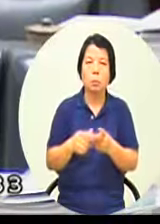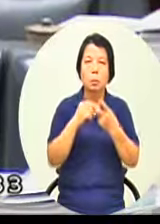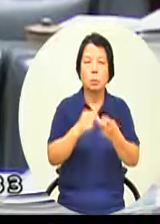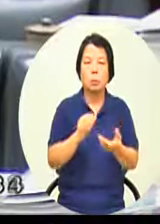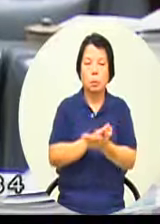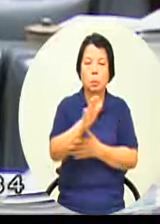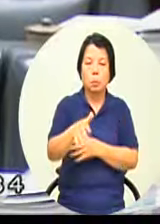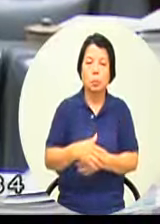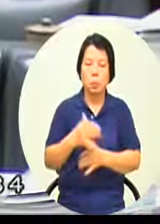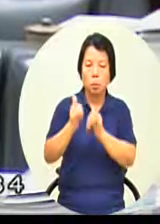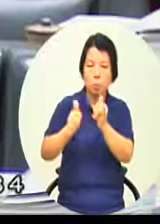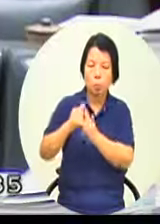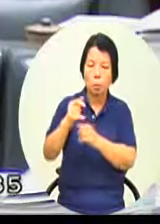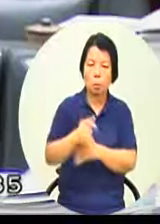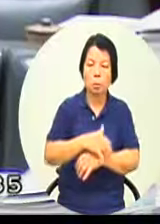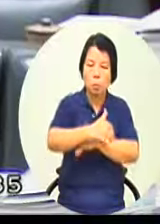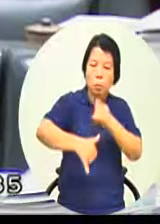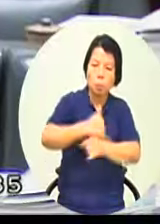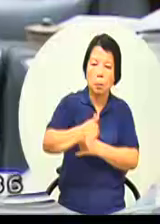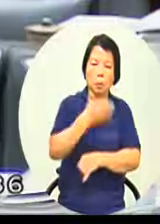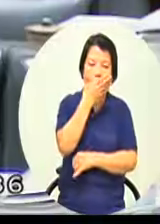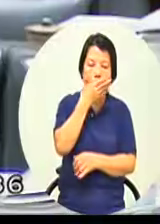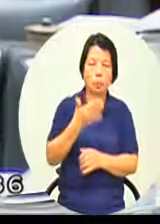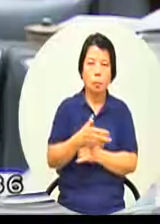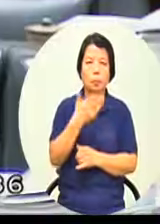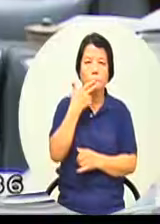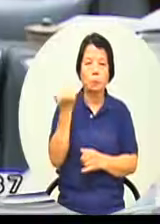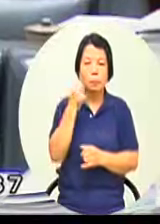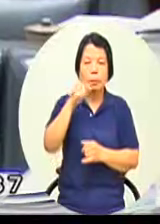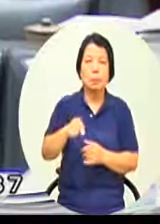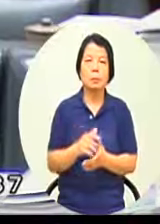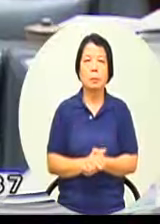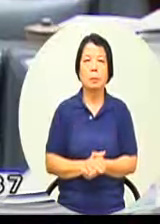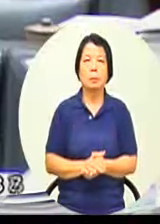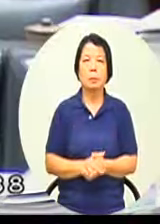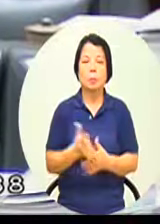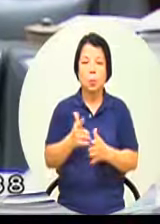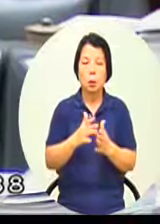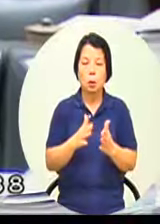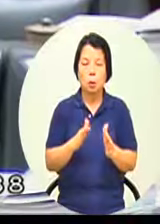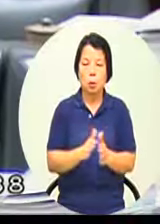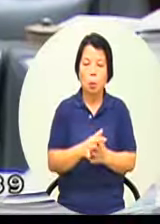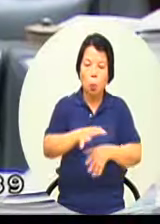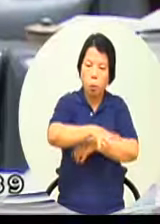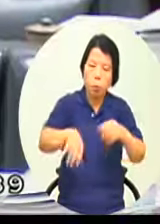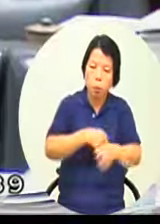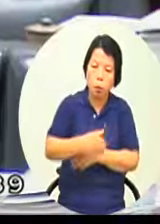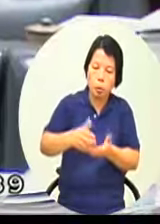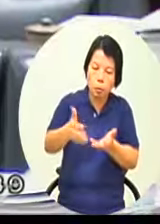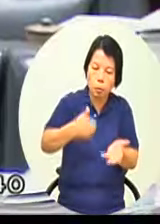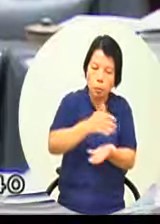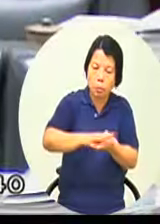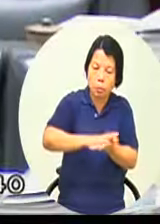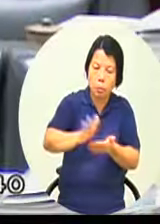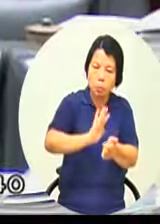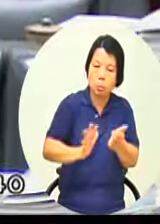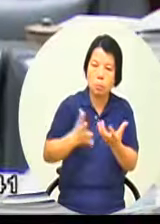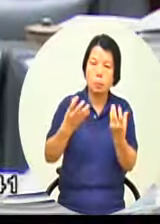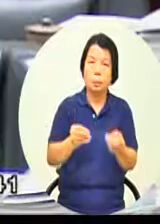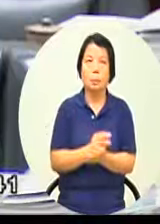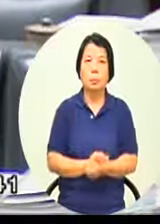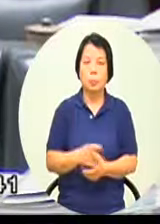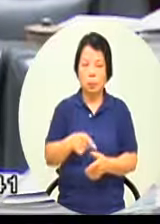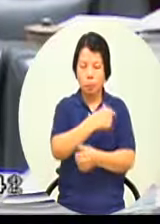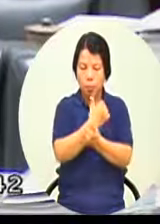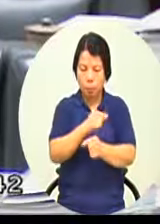来居民他们的生活便利性也好，我觉得包括那个你说环境亲疏没有影响之下，我觉得这一块是应该要